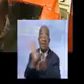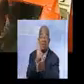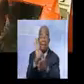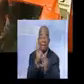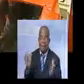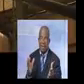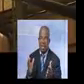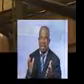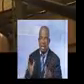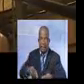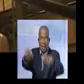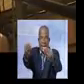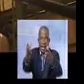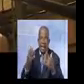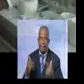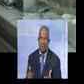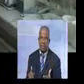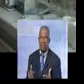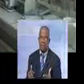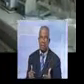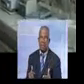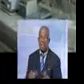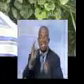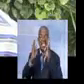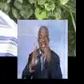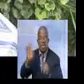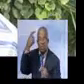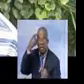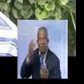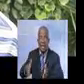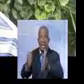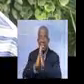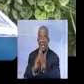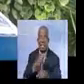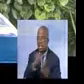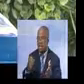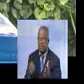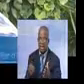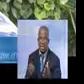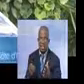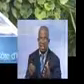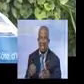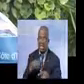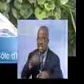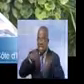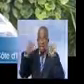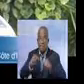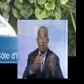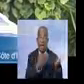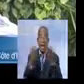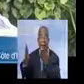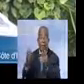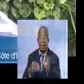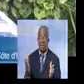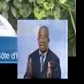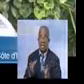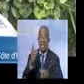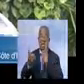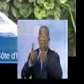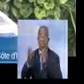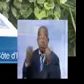la compétitivité des petites et moyennes entreprises PME. L'État même ne nous soutient pas vis-à-vis de gros investisseurs et des